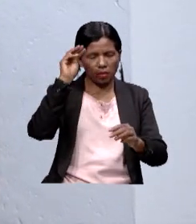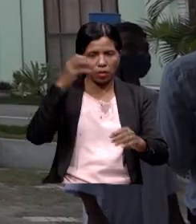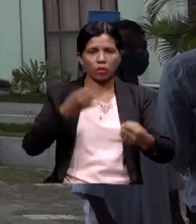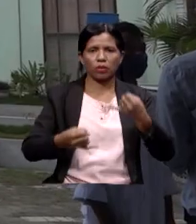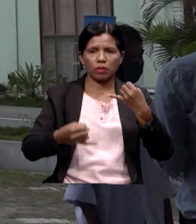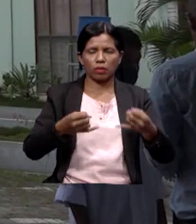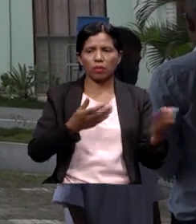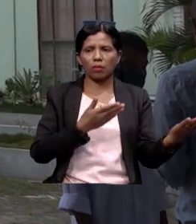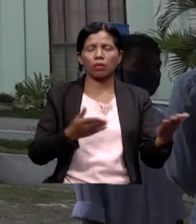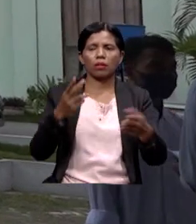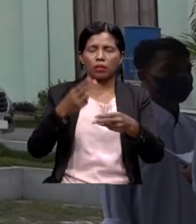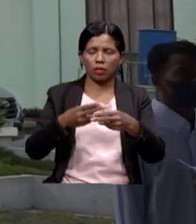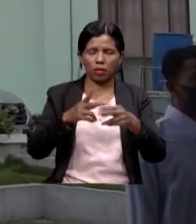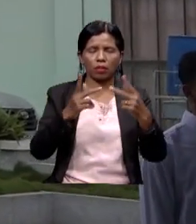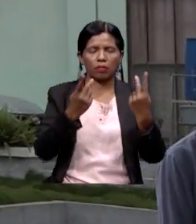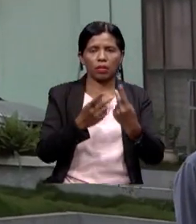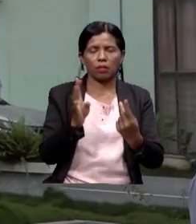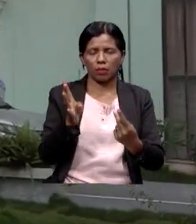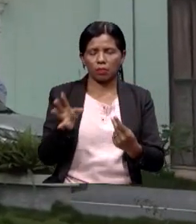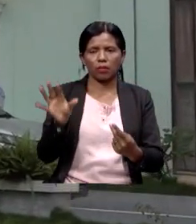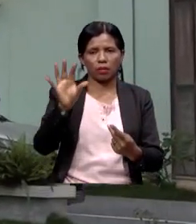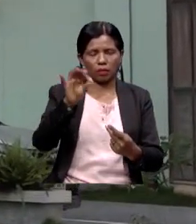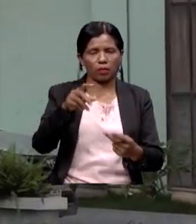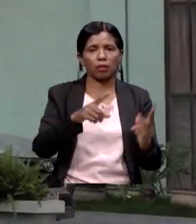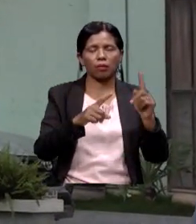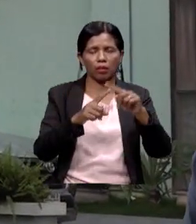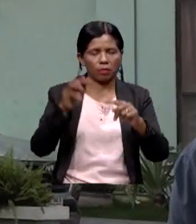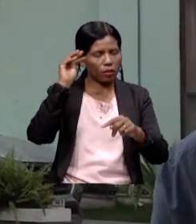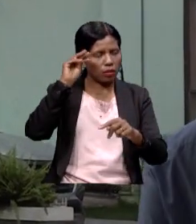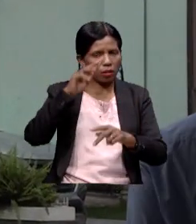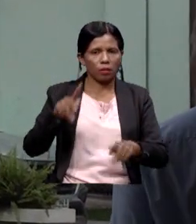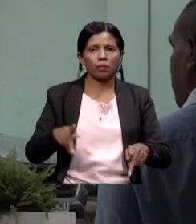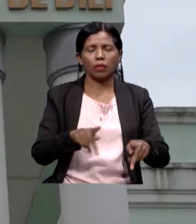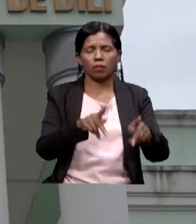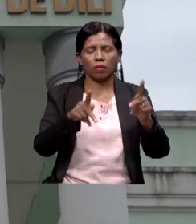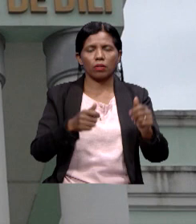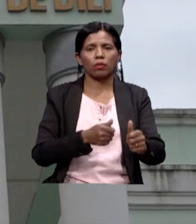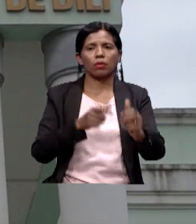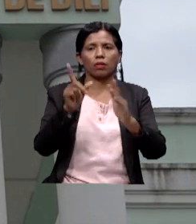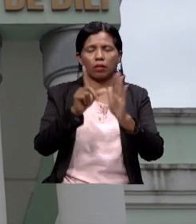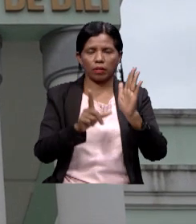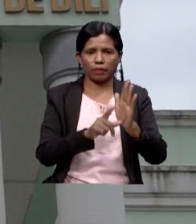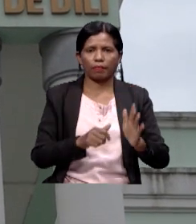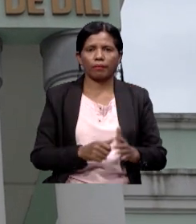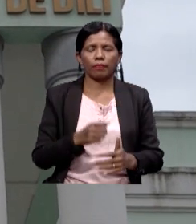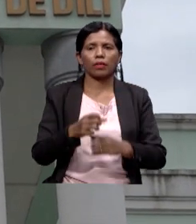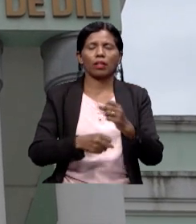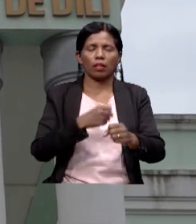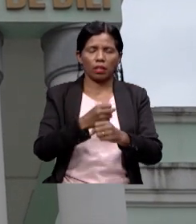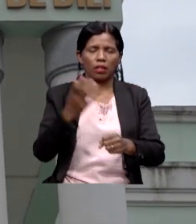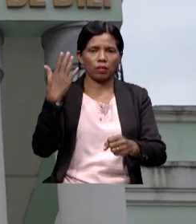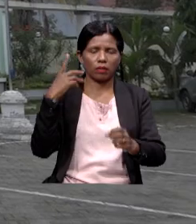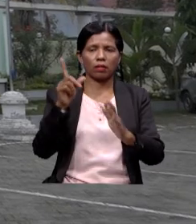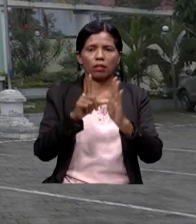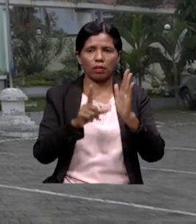rugat anara în companie Hatun Loresing siane, ba Ministerul Publicu hode procesa tuirlei. Ya tina kotok ministro justice ni